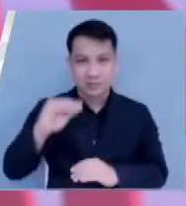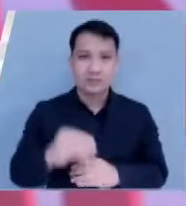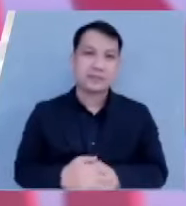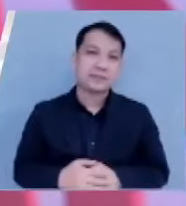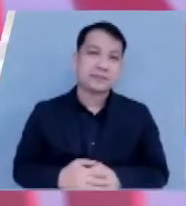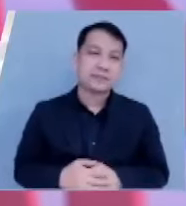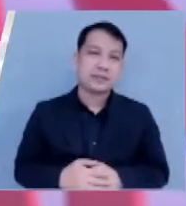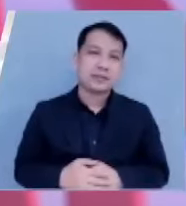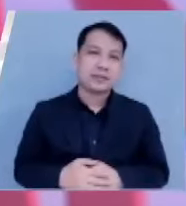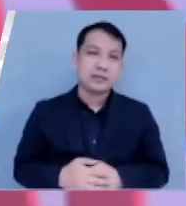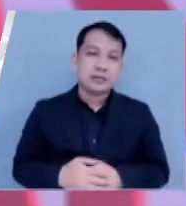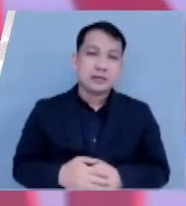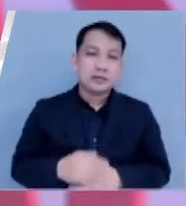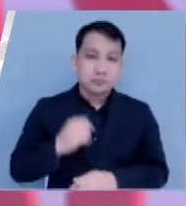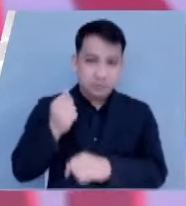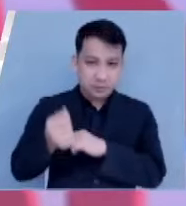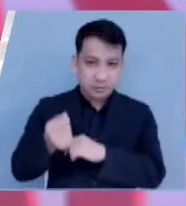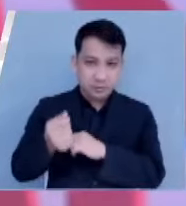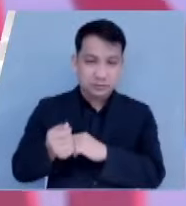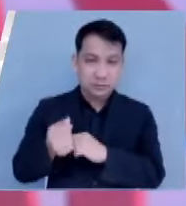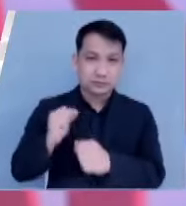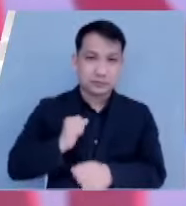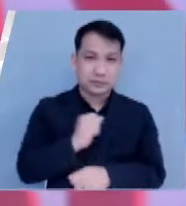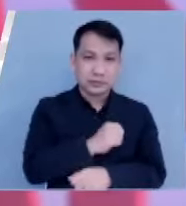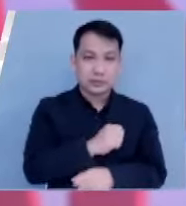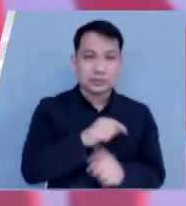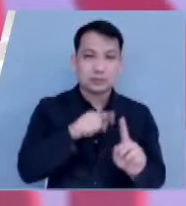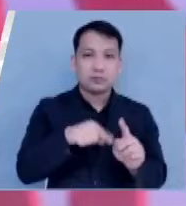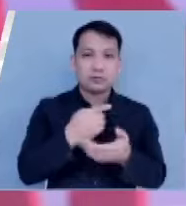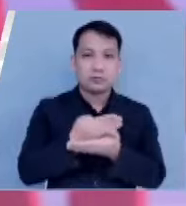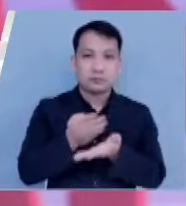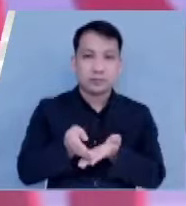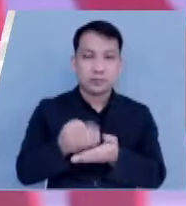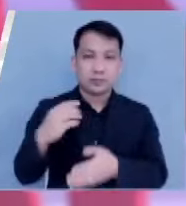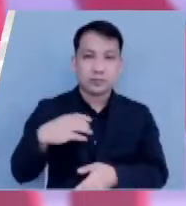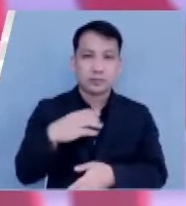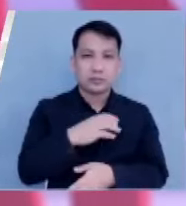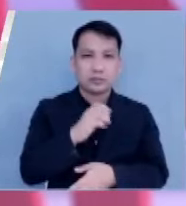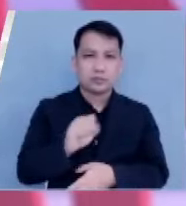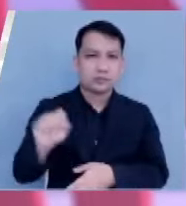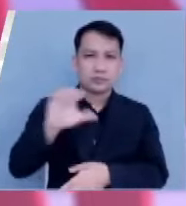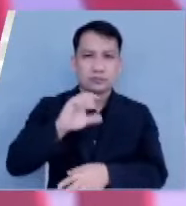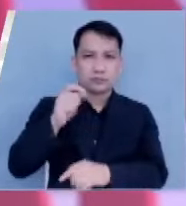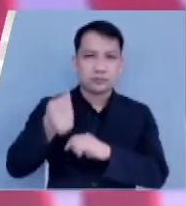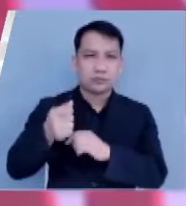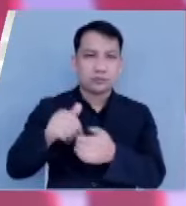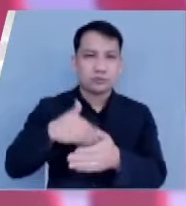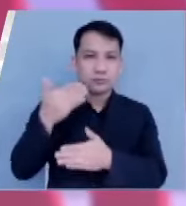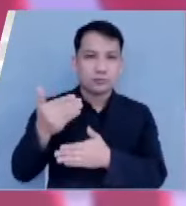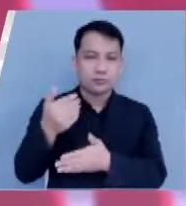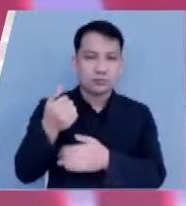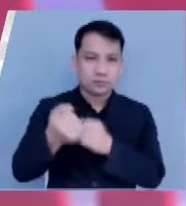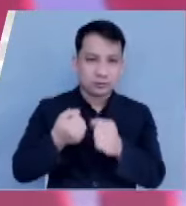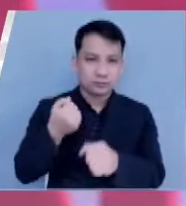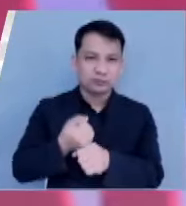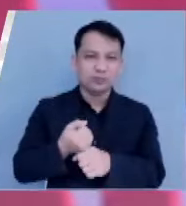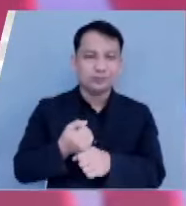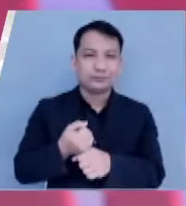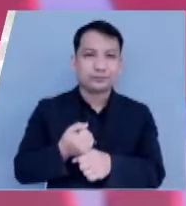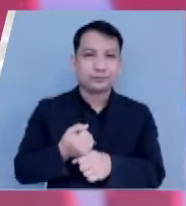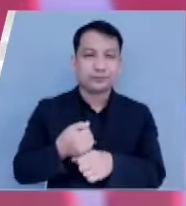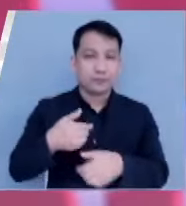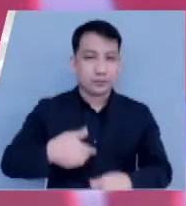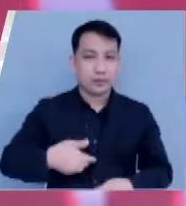Sumalang na rin sa pagdinig sa Senado ang hiling na pondo ng Korte Suprema para sa susunod na taon. Dito ipinagmalaki ang